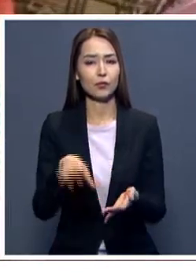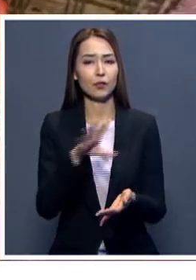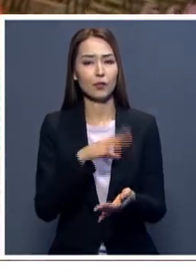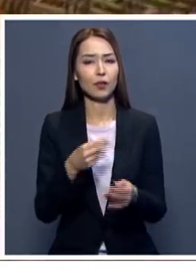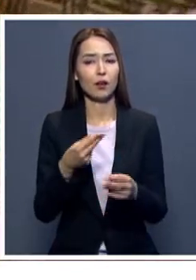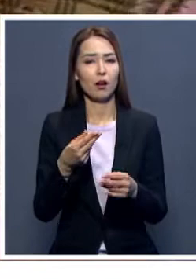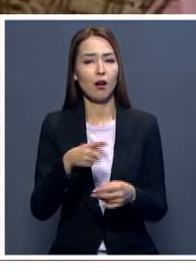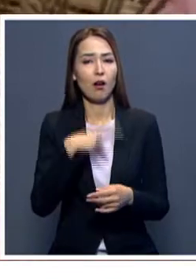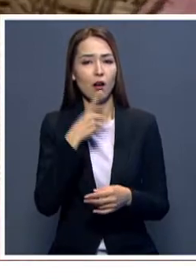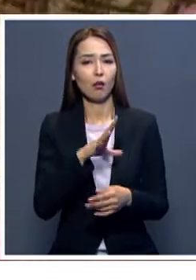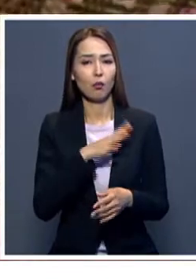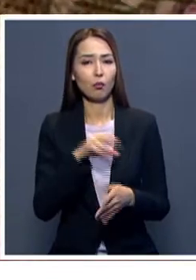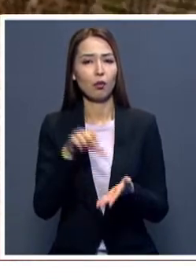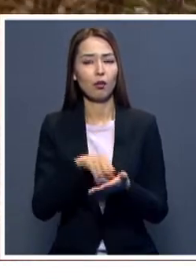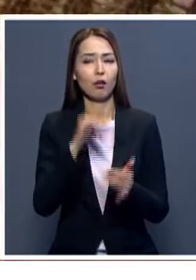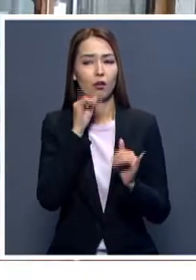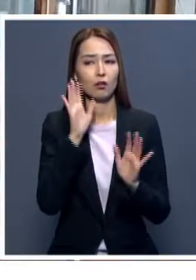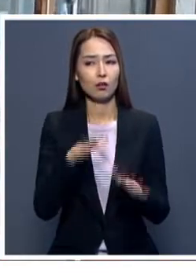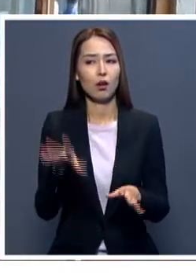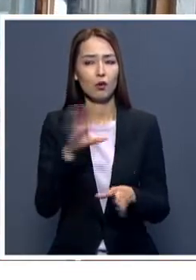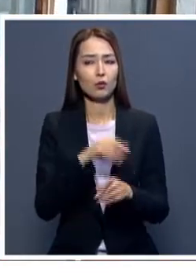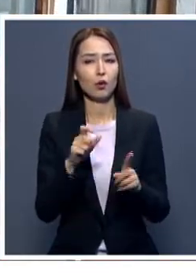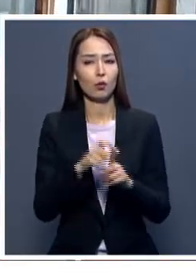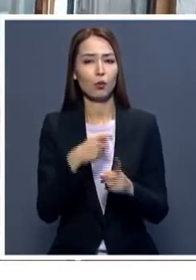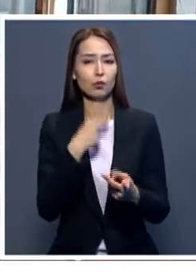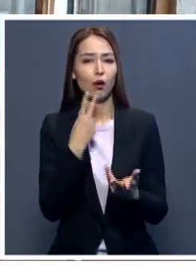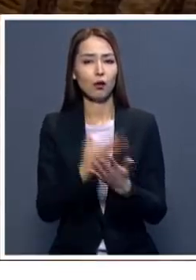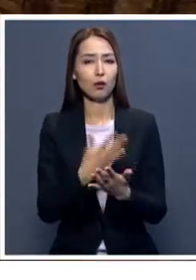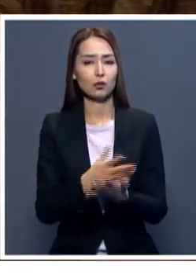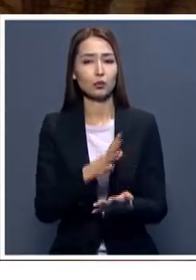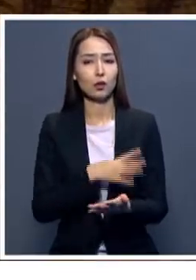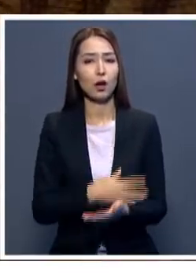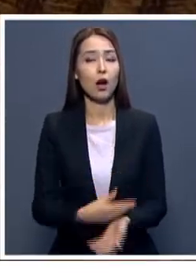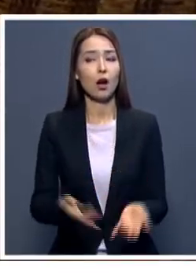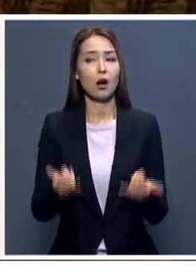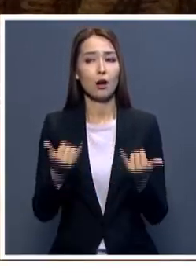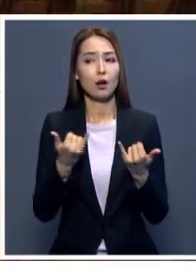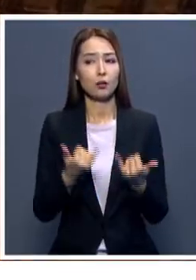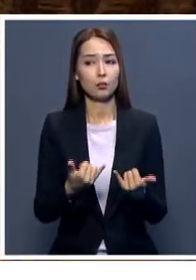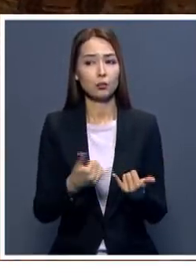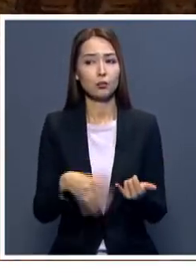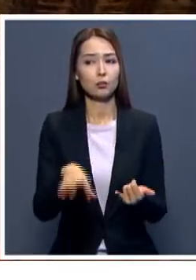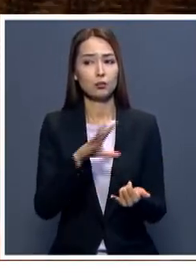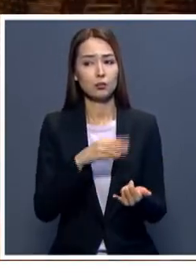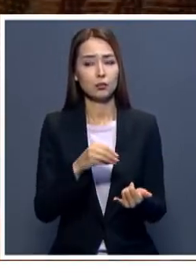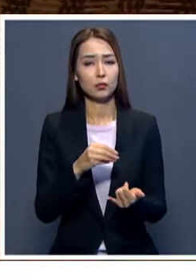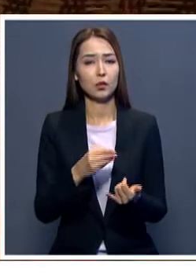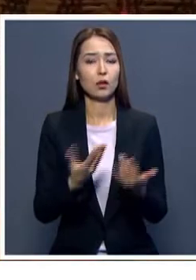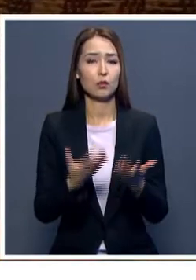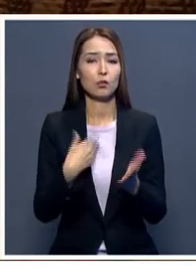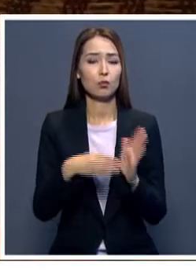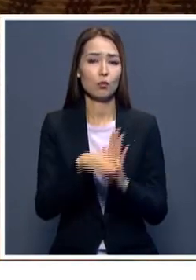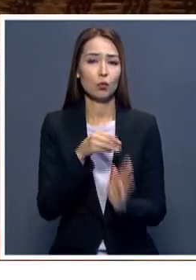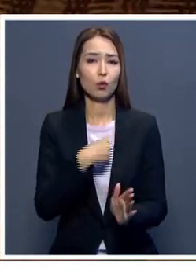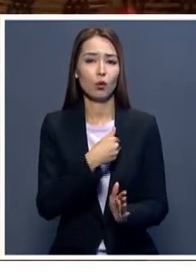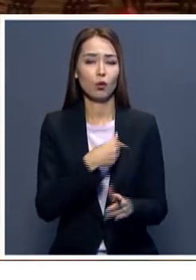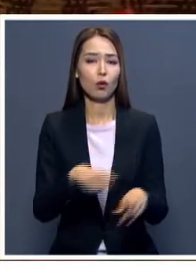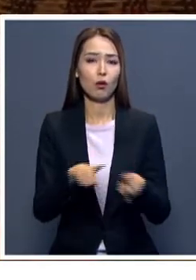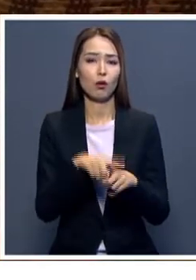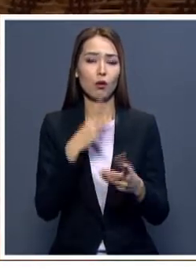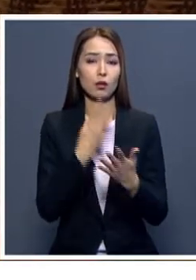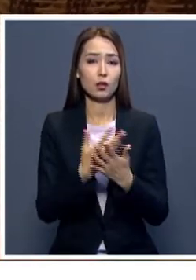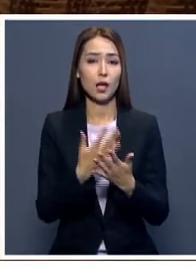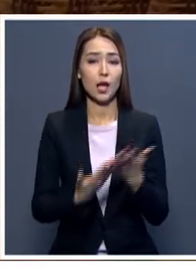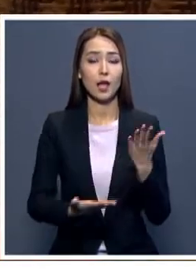апай әше көзінен жасағып шығып кетті. Егер Игорь Крутой мен шақырса Москваға, онда мен Москваға оқуға барам.